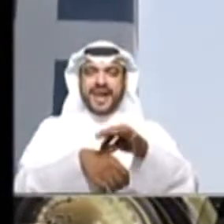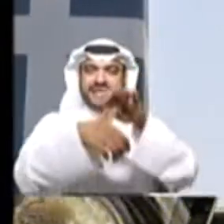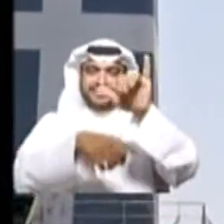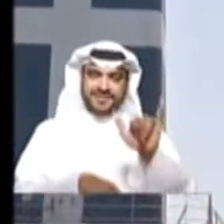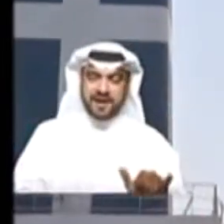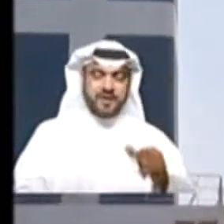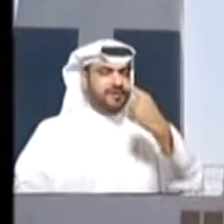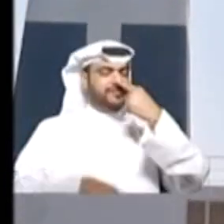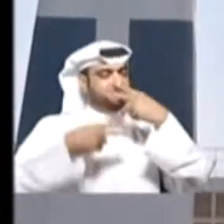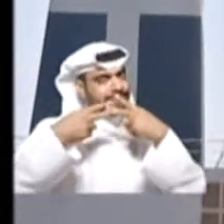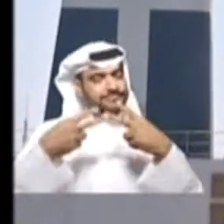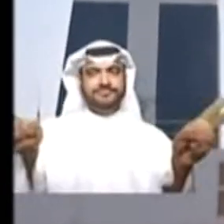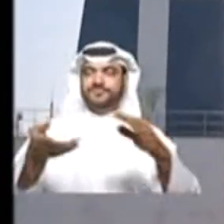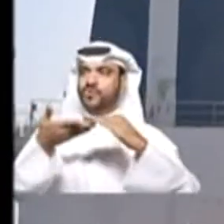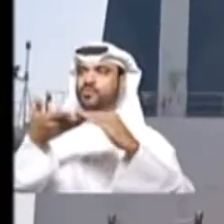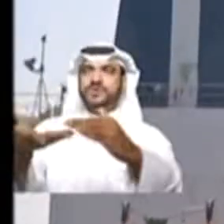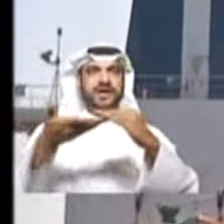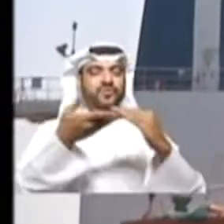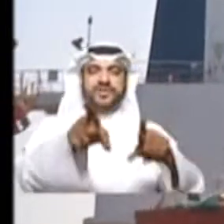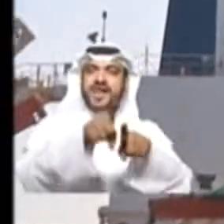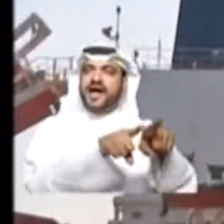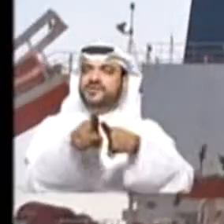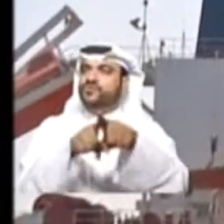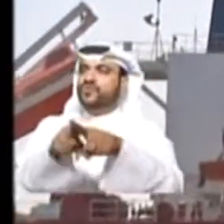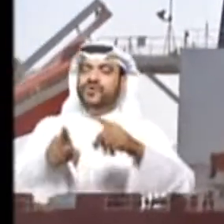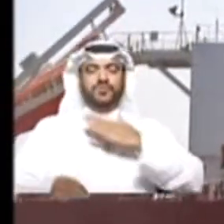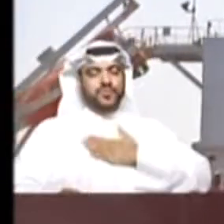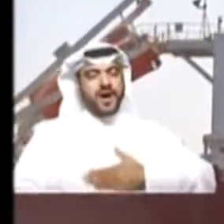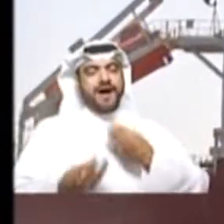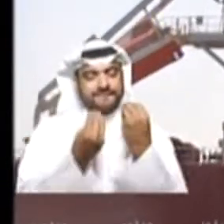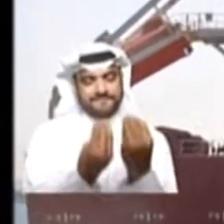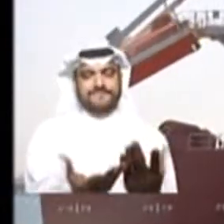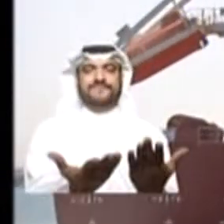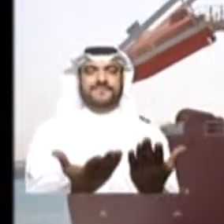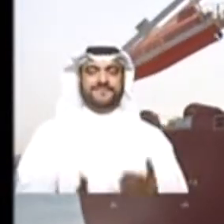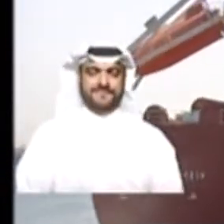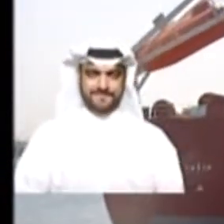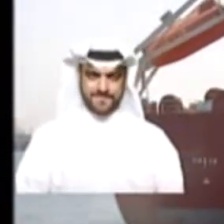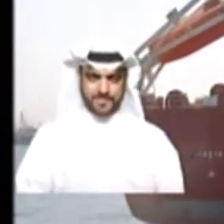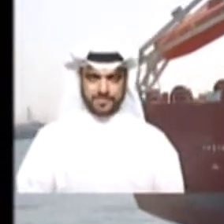الذي يهب عاجلا لمساندة الأشقاء والتخفيف من معاناتهم.